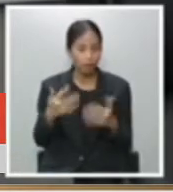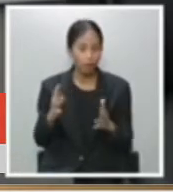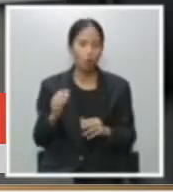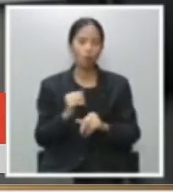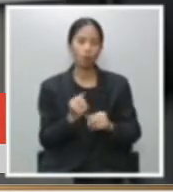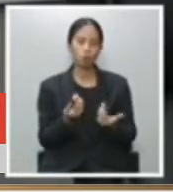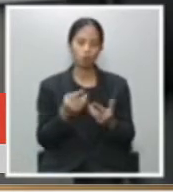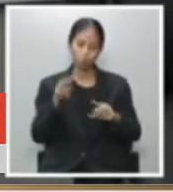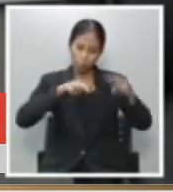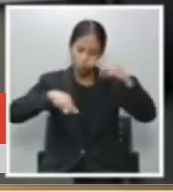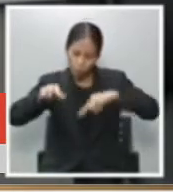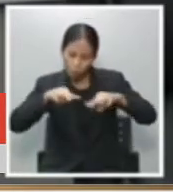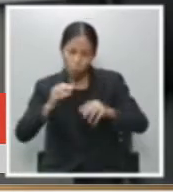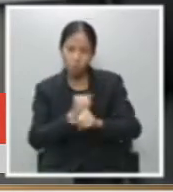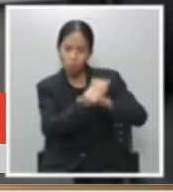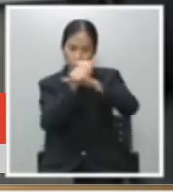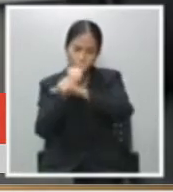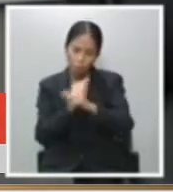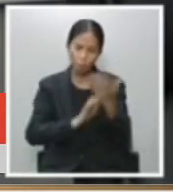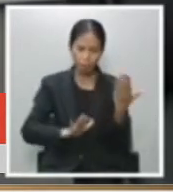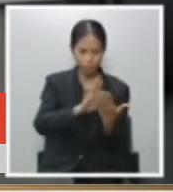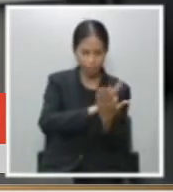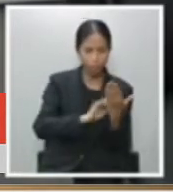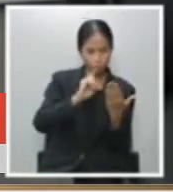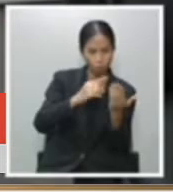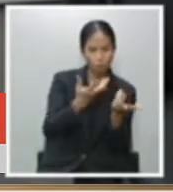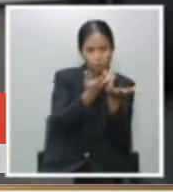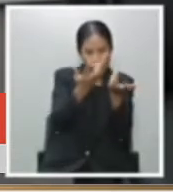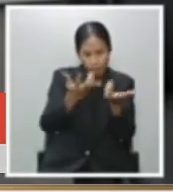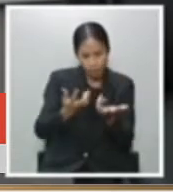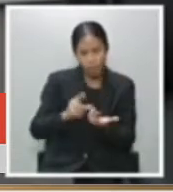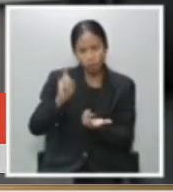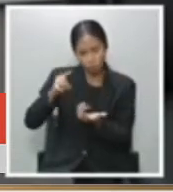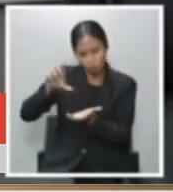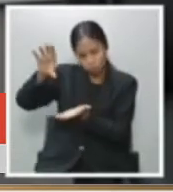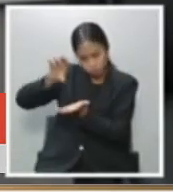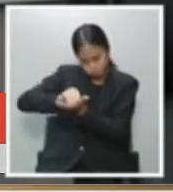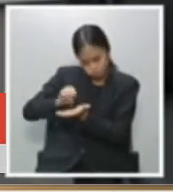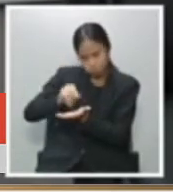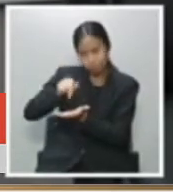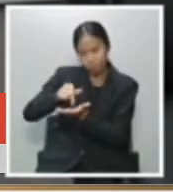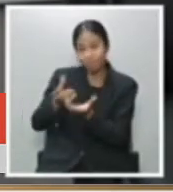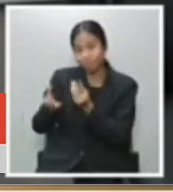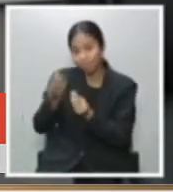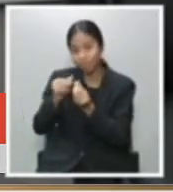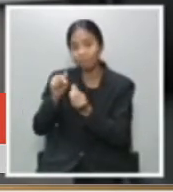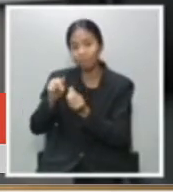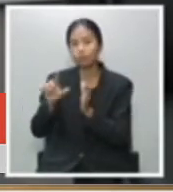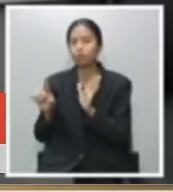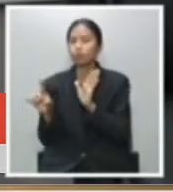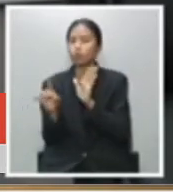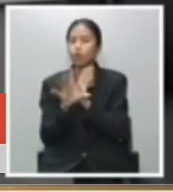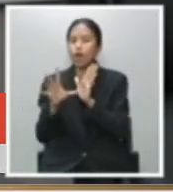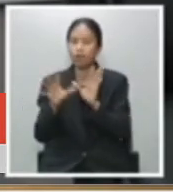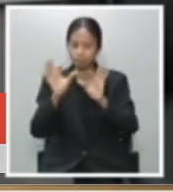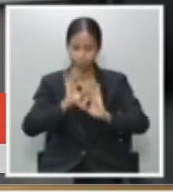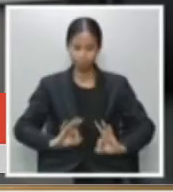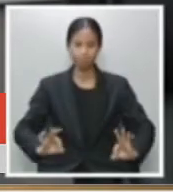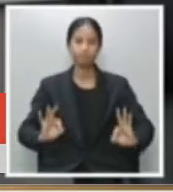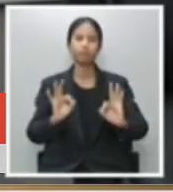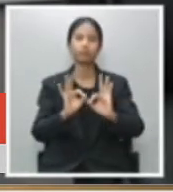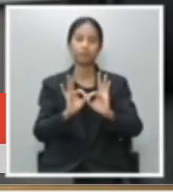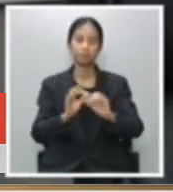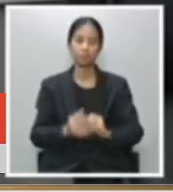ทศเป็นอย่างไรแยกกันได้ไหมอะไรต่างๆพวกนี้เนี่ยควรจะมีในผลการศึกษาท่านประธานครับสุดท้ายครับสำคัญที่สุดเรื่องของการศึกษา